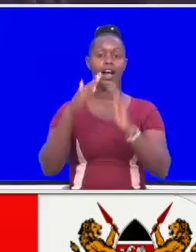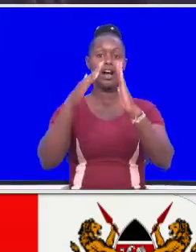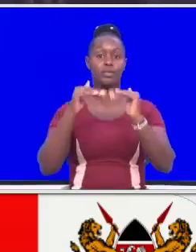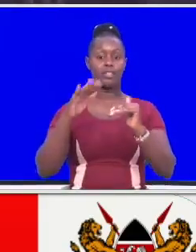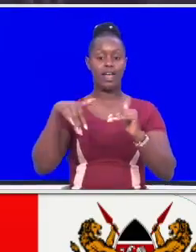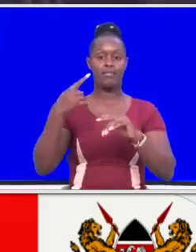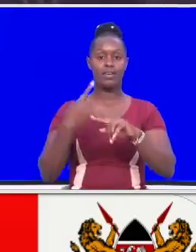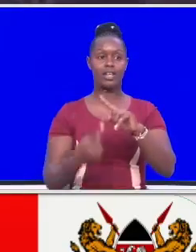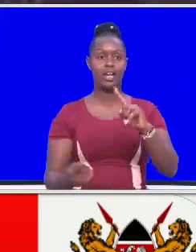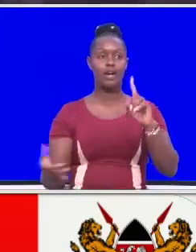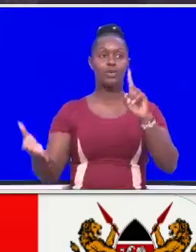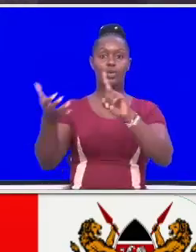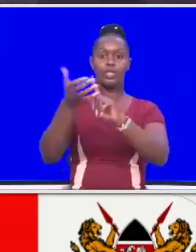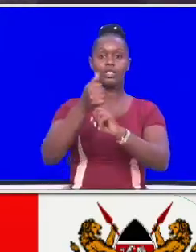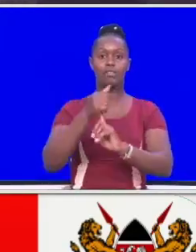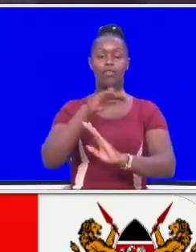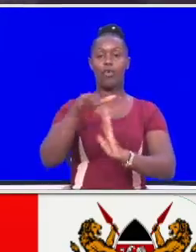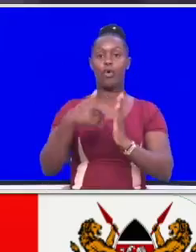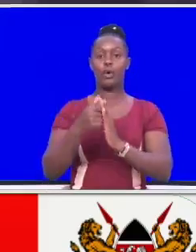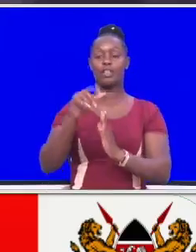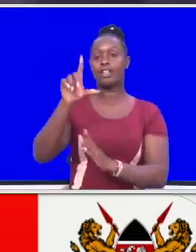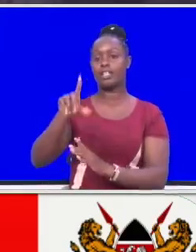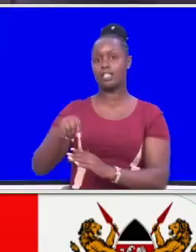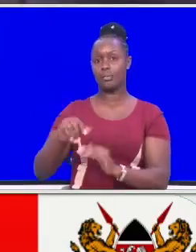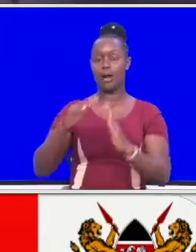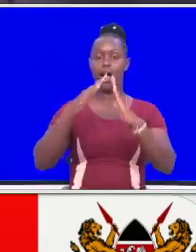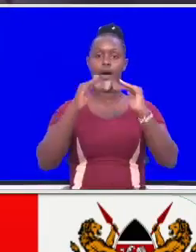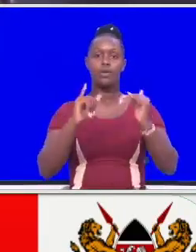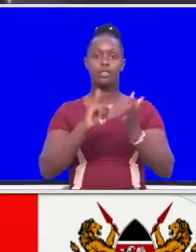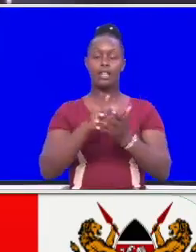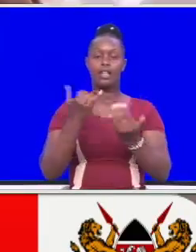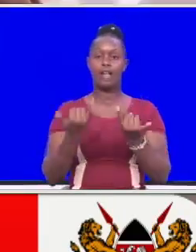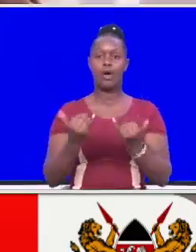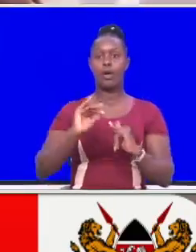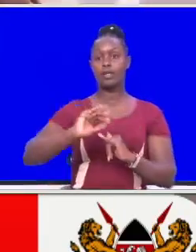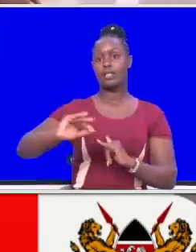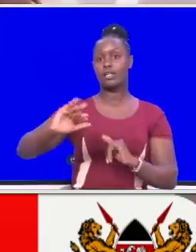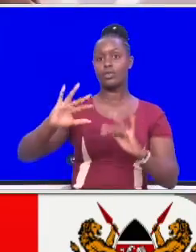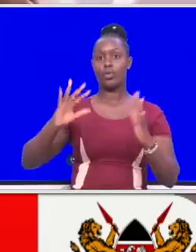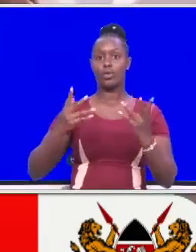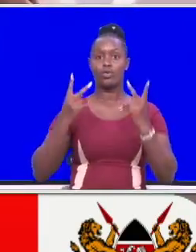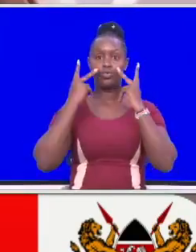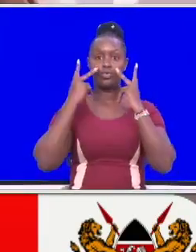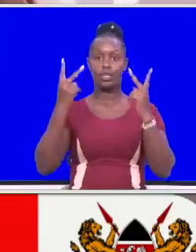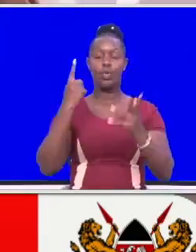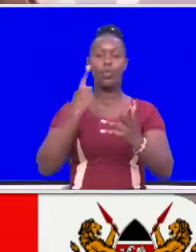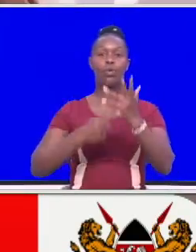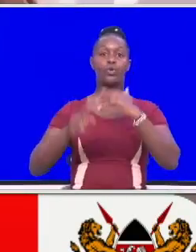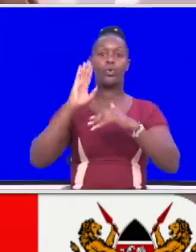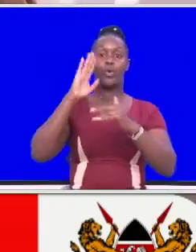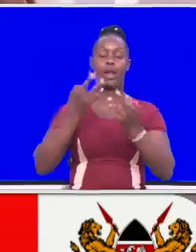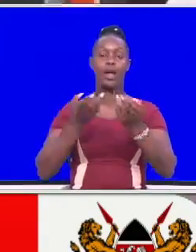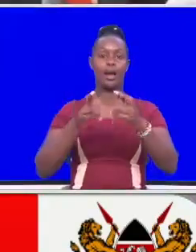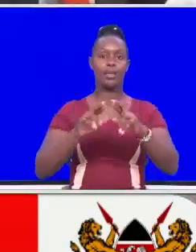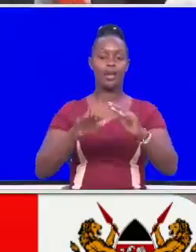ili kutimiza lengo la nyumba za bei nafuu. Linalosalia sasa ni kuona hatma baada ya miradi